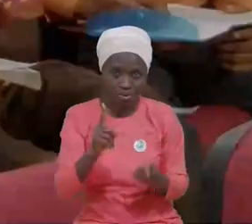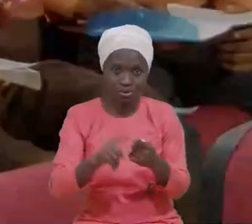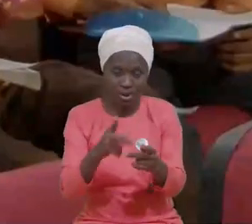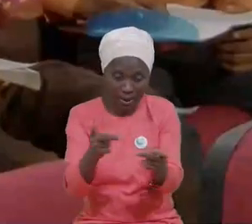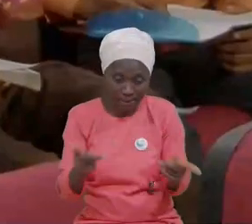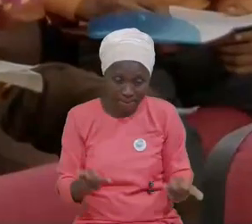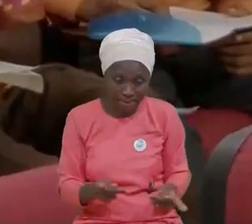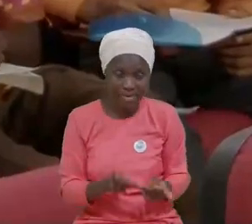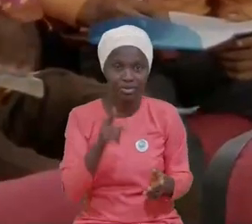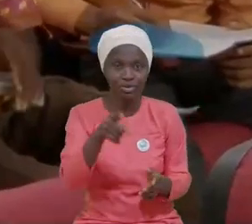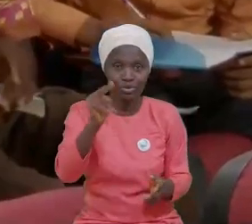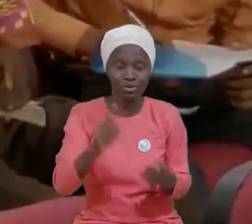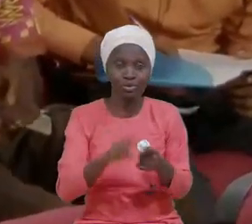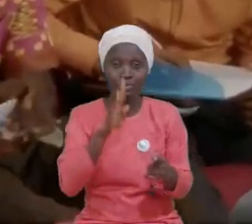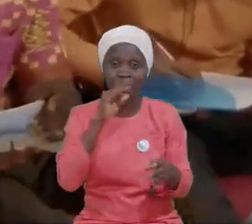de Jésus.